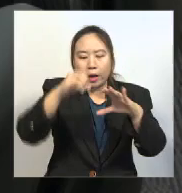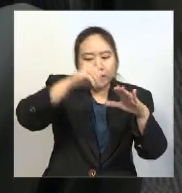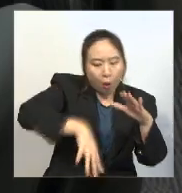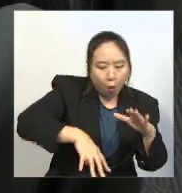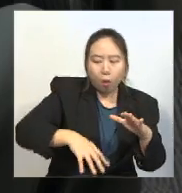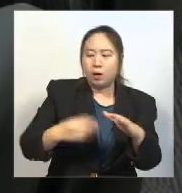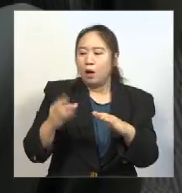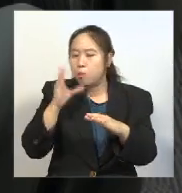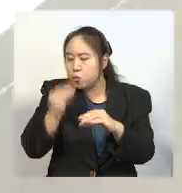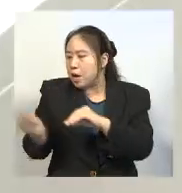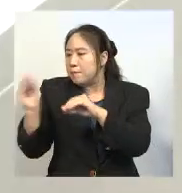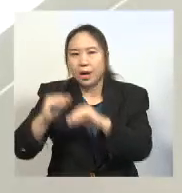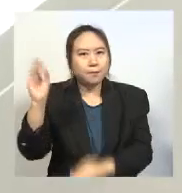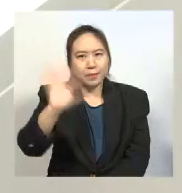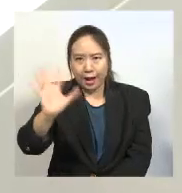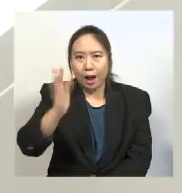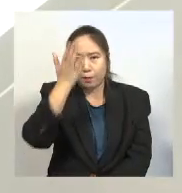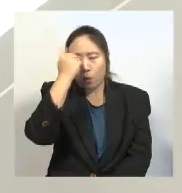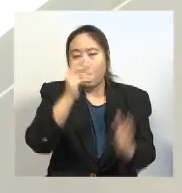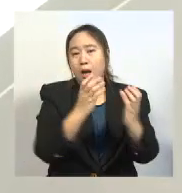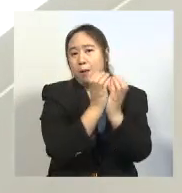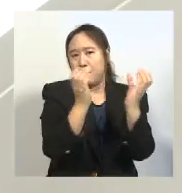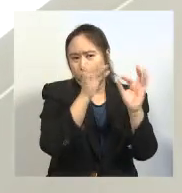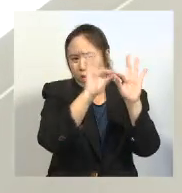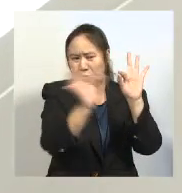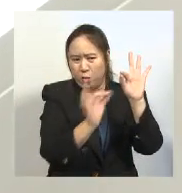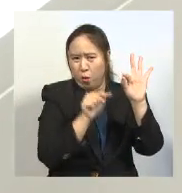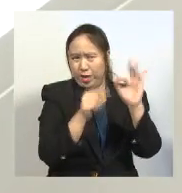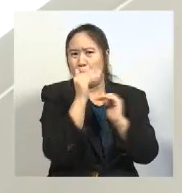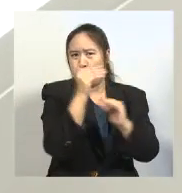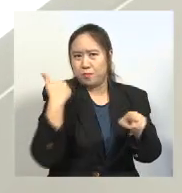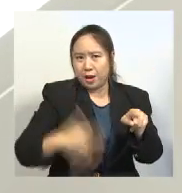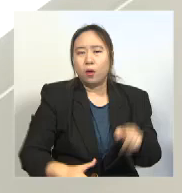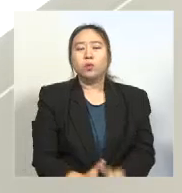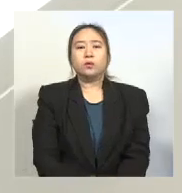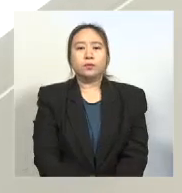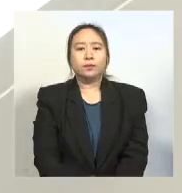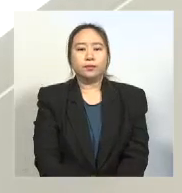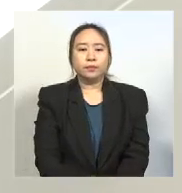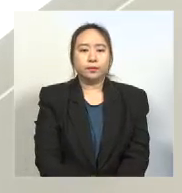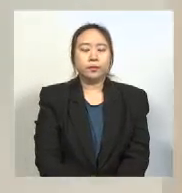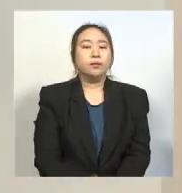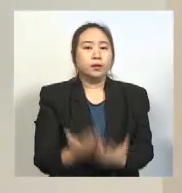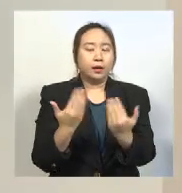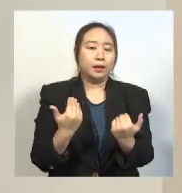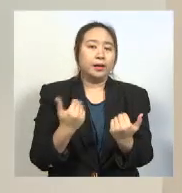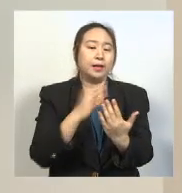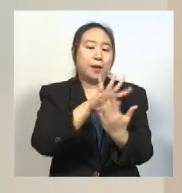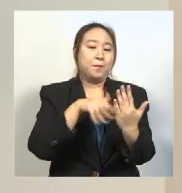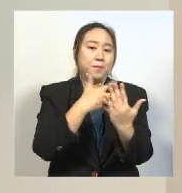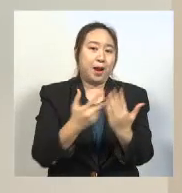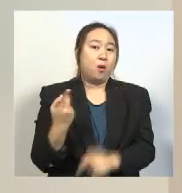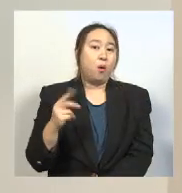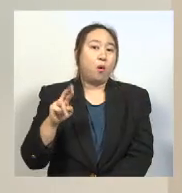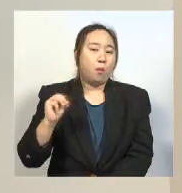ม่ได้เนื่องจากรัฐธรรมนูญได้กำหนดไว้แล้วครับนอกจากนี้ในการแถลงนโยบายของคณะรัฐมนต